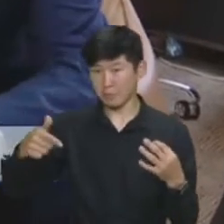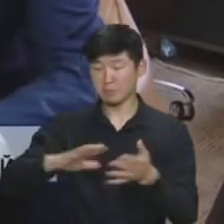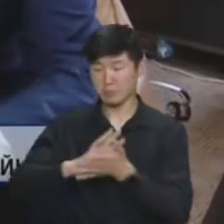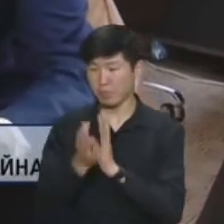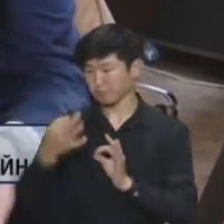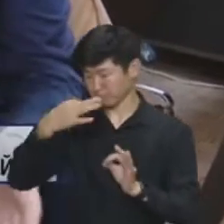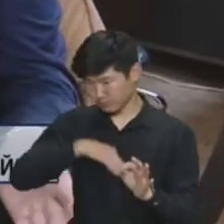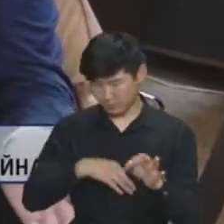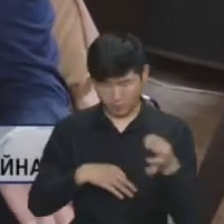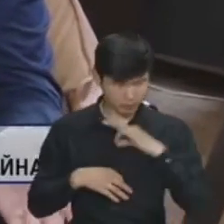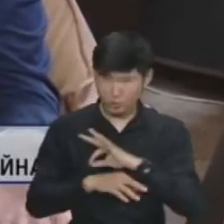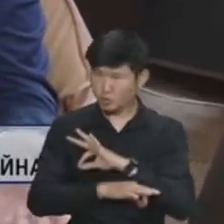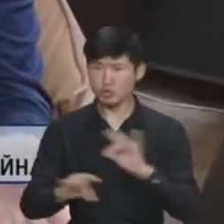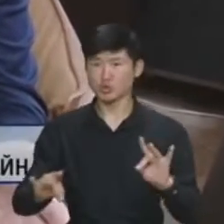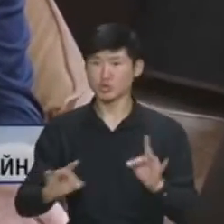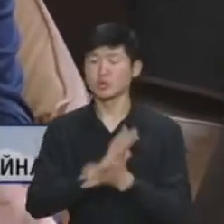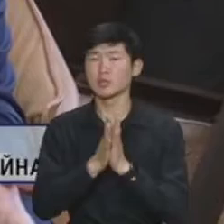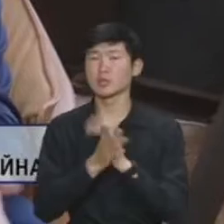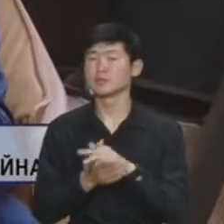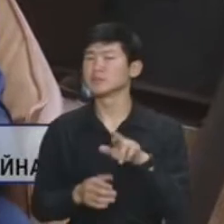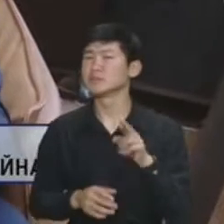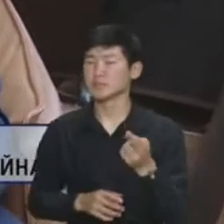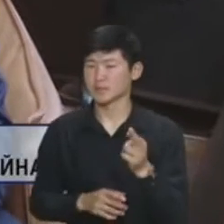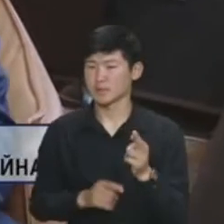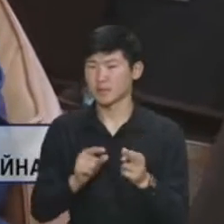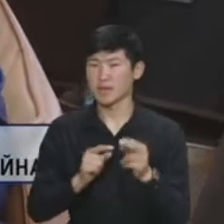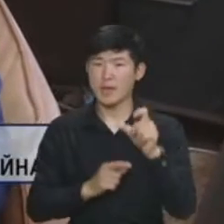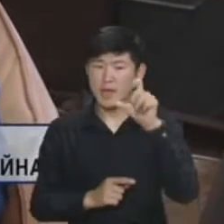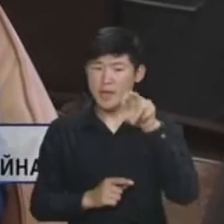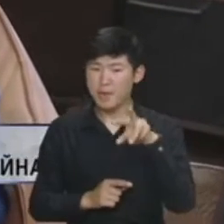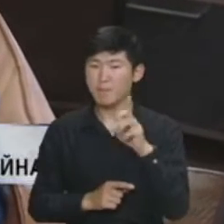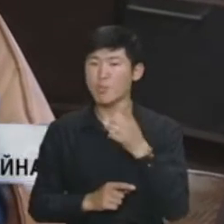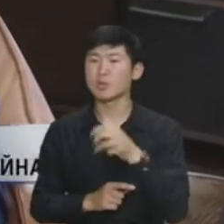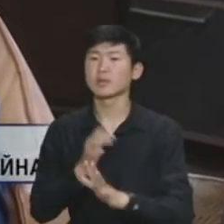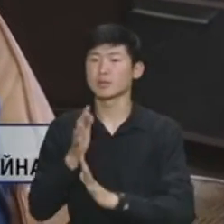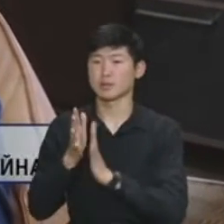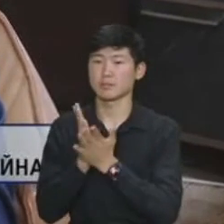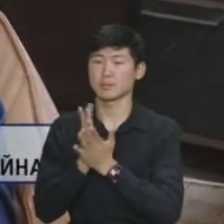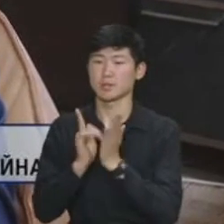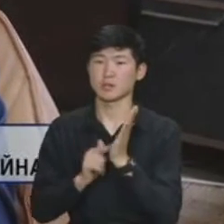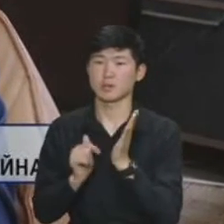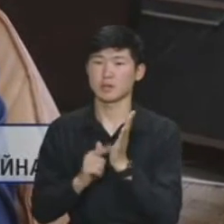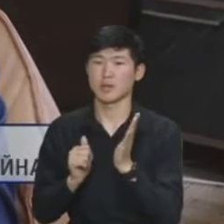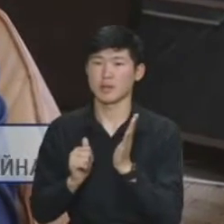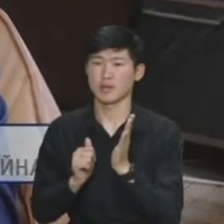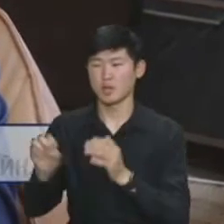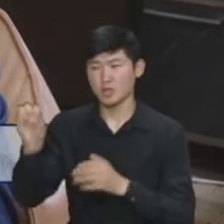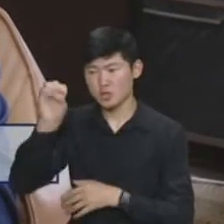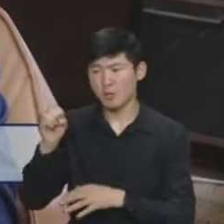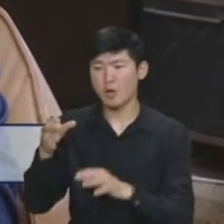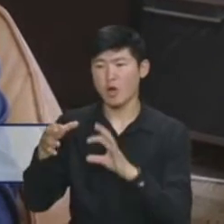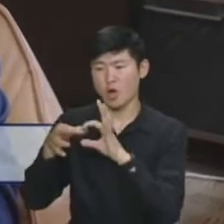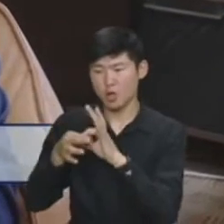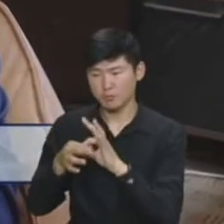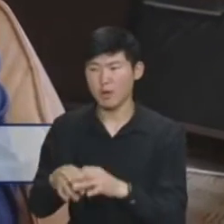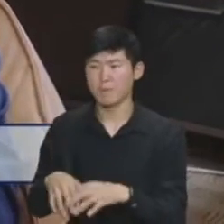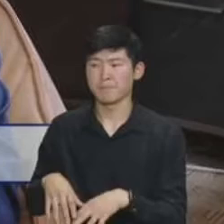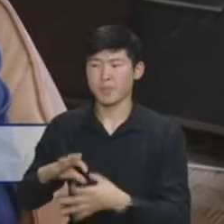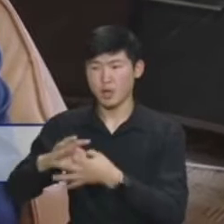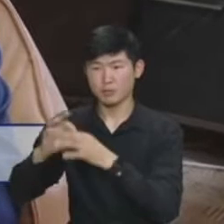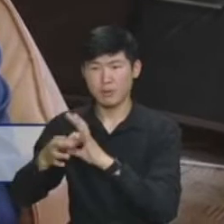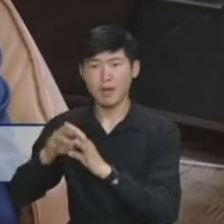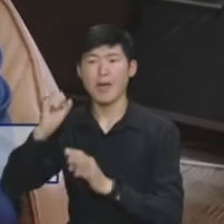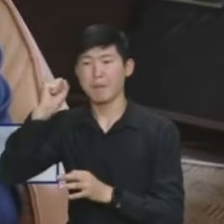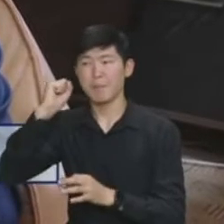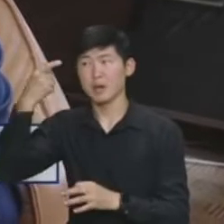Мөн үүнтэй холбогдуулаад бас юу яагаад имийн бүртгэлийг ярьмаар байна. Одоо Европ болбоонд Америкт одоо бүртгэгдсэн